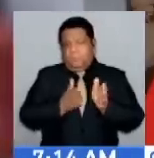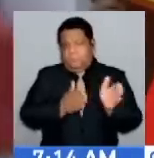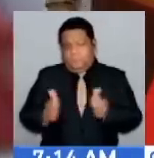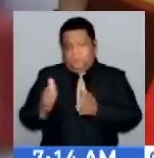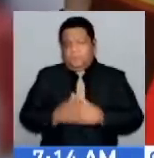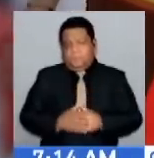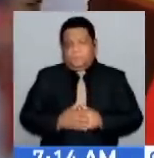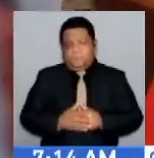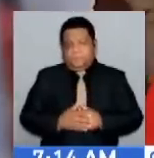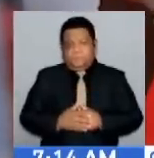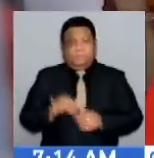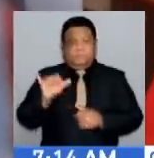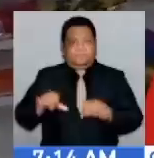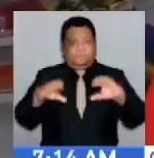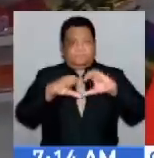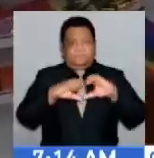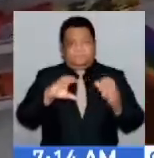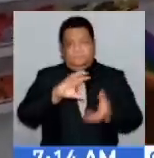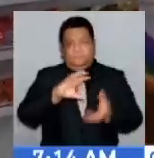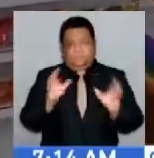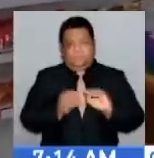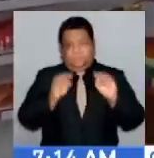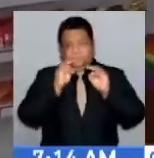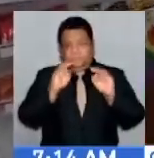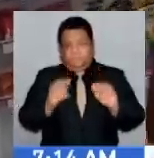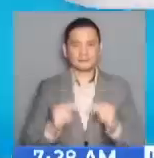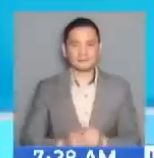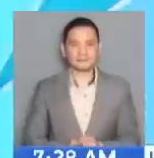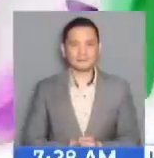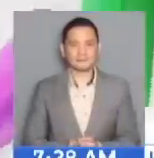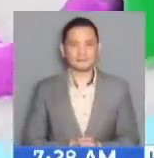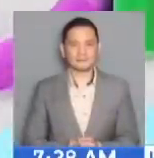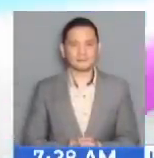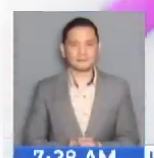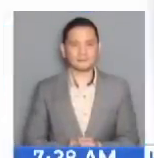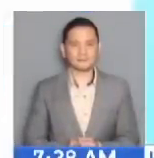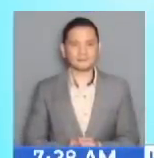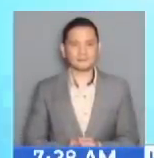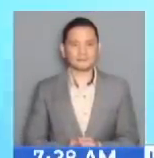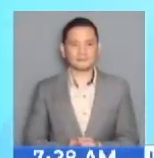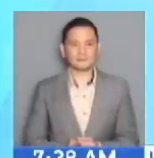balita. Tina Panganiban Perez para sa GMA Integrated News.